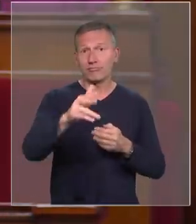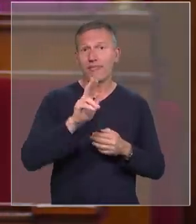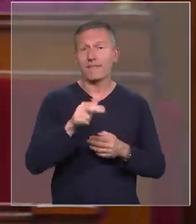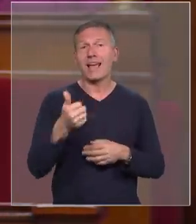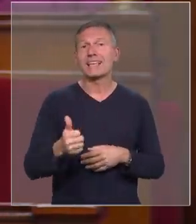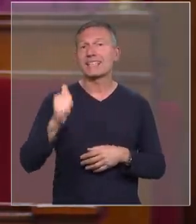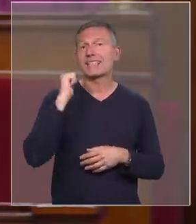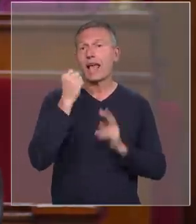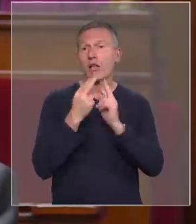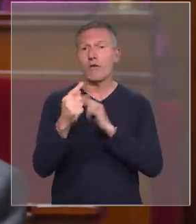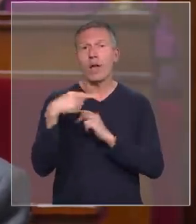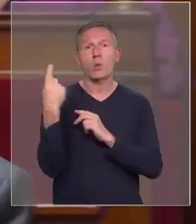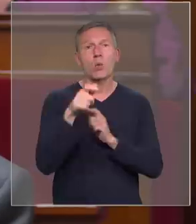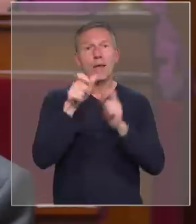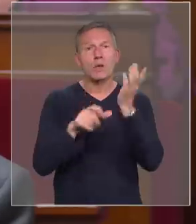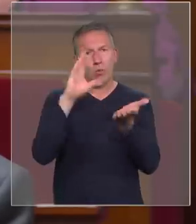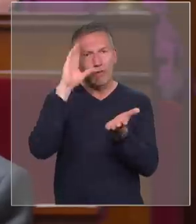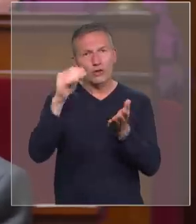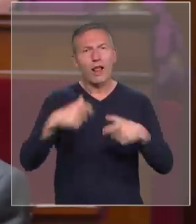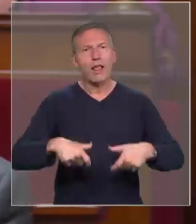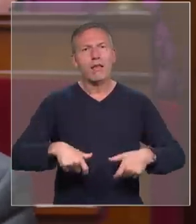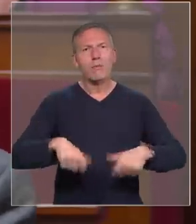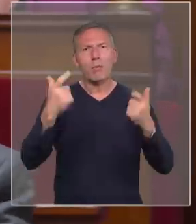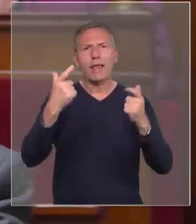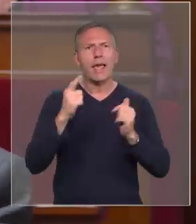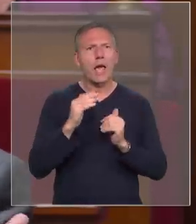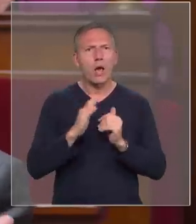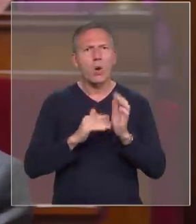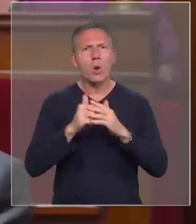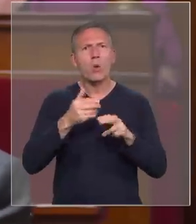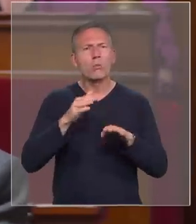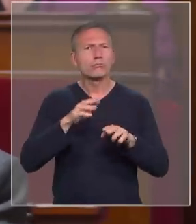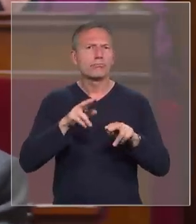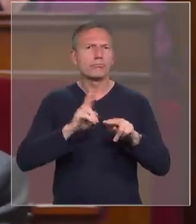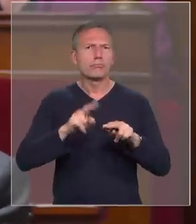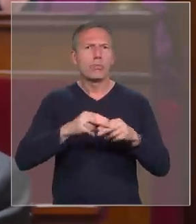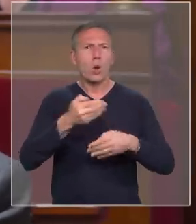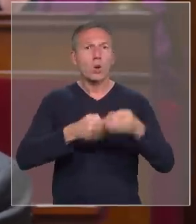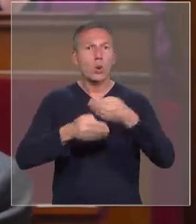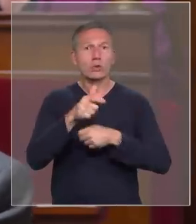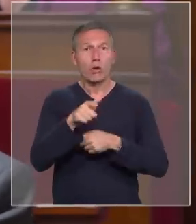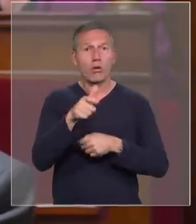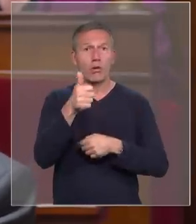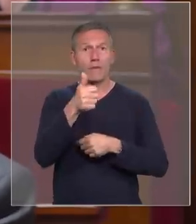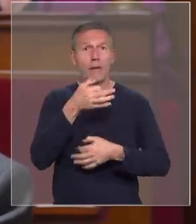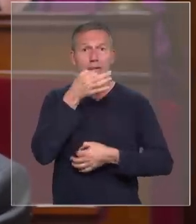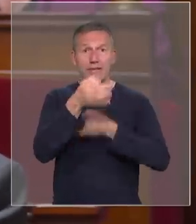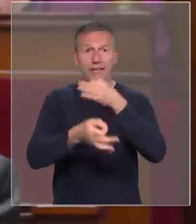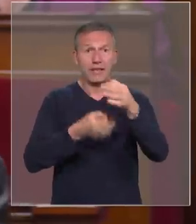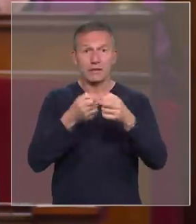devant les professionnels de l'immobilier et de la construction. Je ne vous apprends rien, vos propos ont énormément